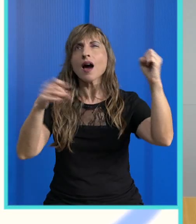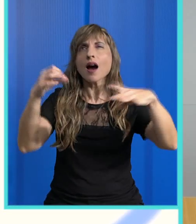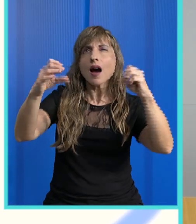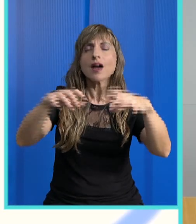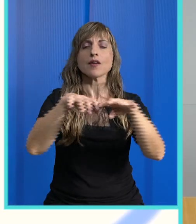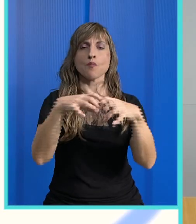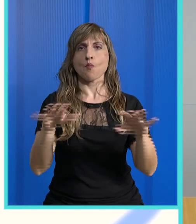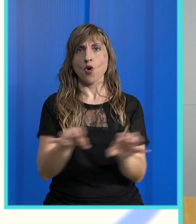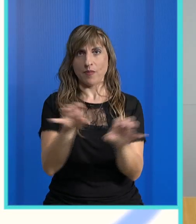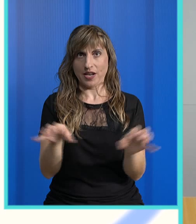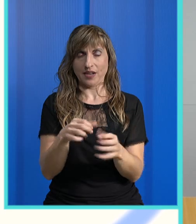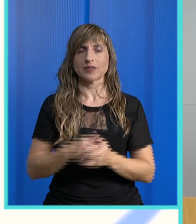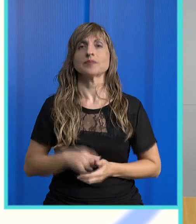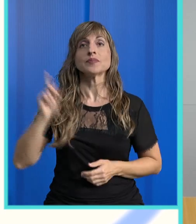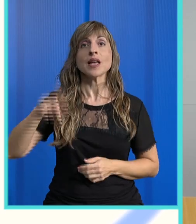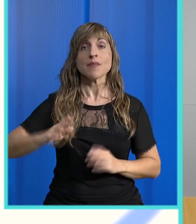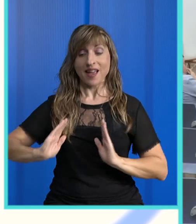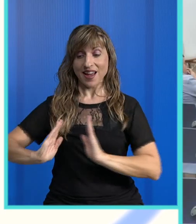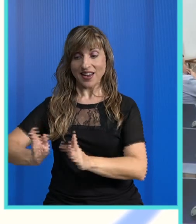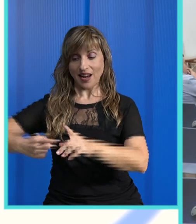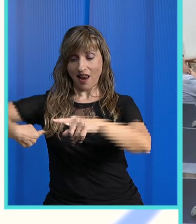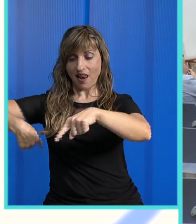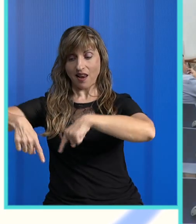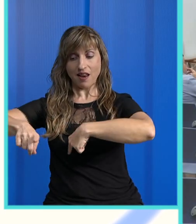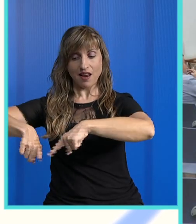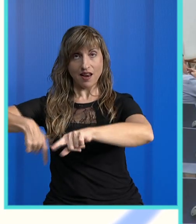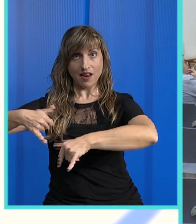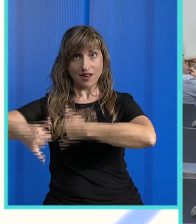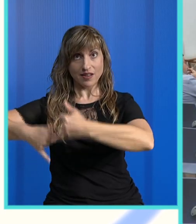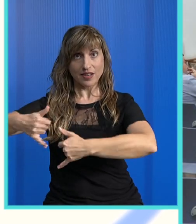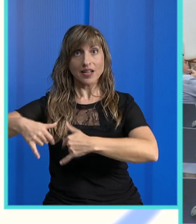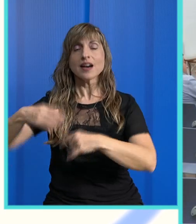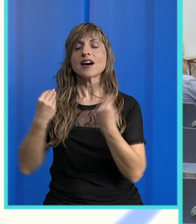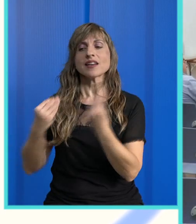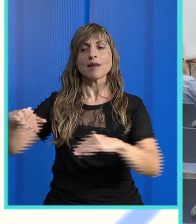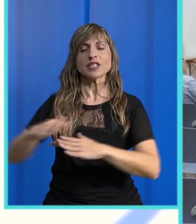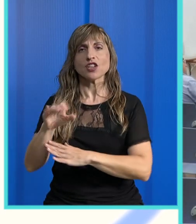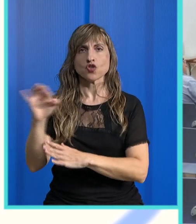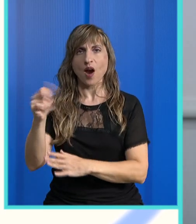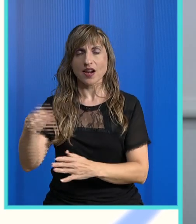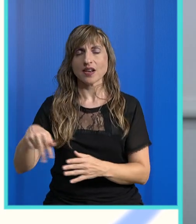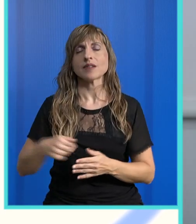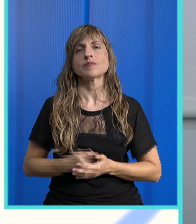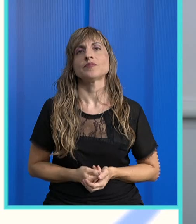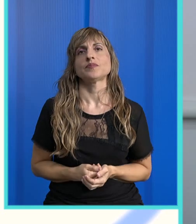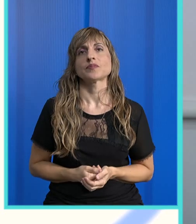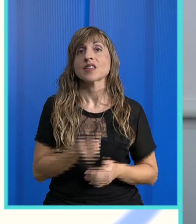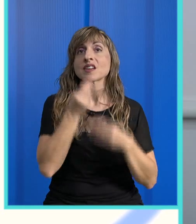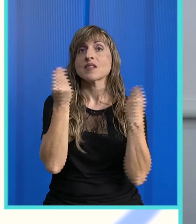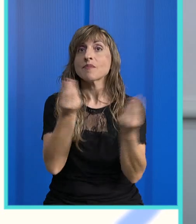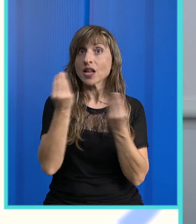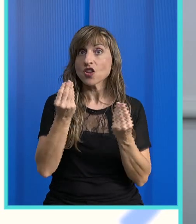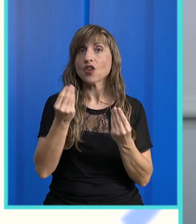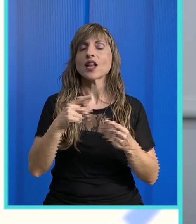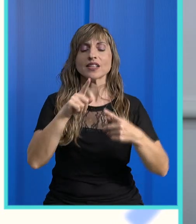També s'ubicarà un carrer bici bidireccional a la Rambla de Sant Joan. Millores des d'un punt de vista urbanístic al carrer